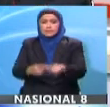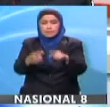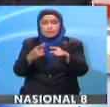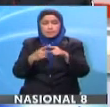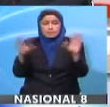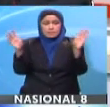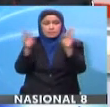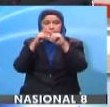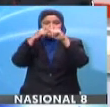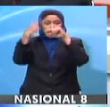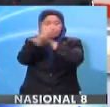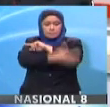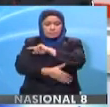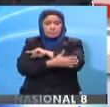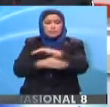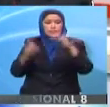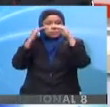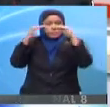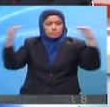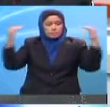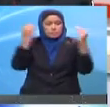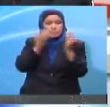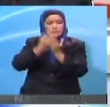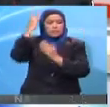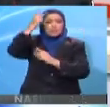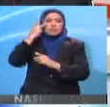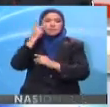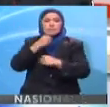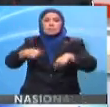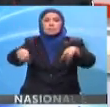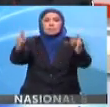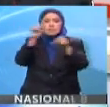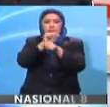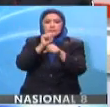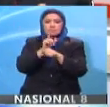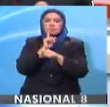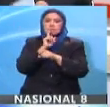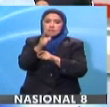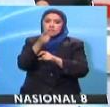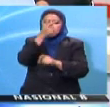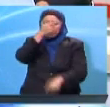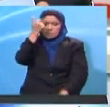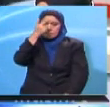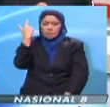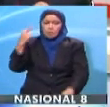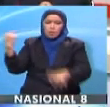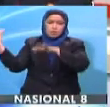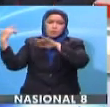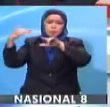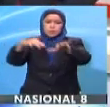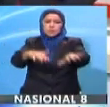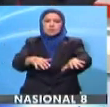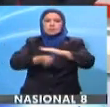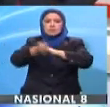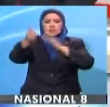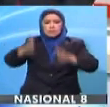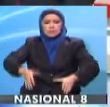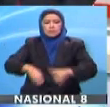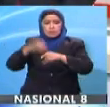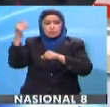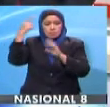dewan negara kestabilan ekonomi politik dan peluang pekerjaan faktor kedatangan Parti ke negara ini sejak Januari lalu